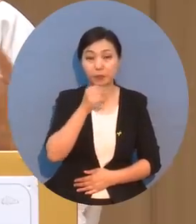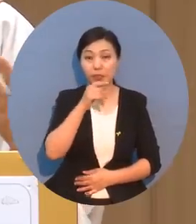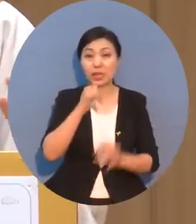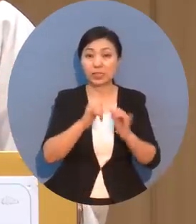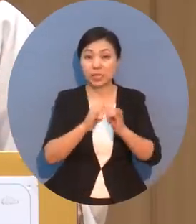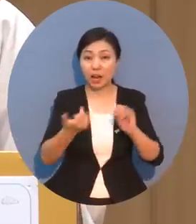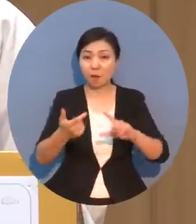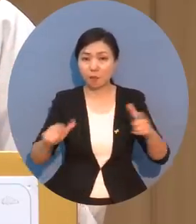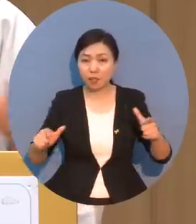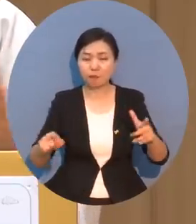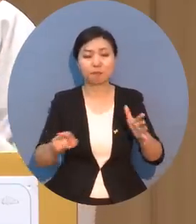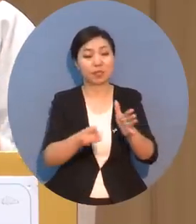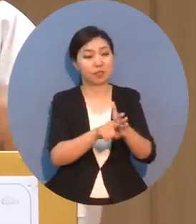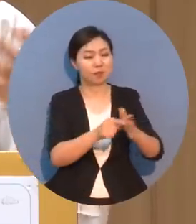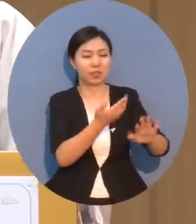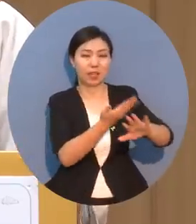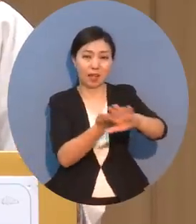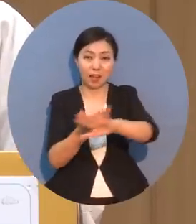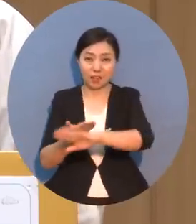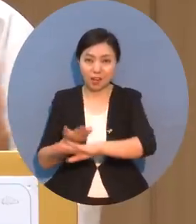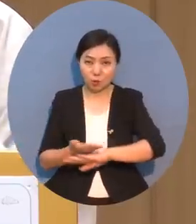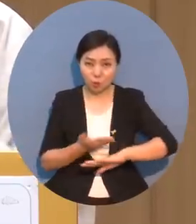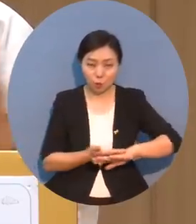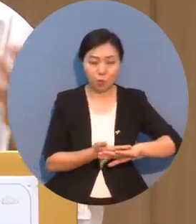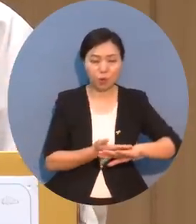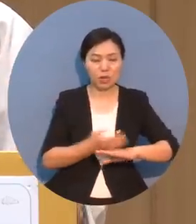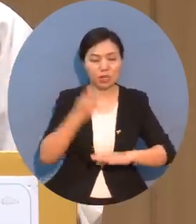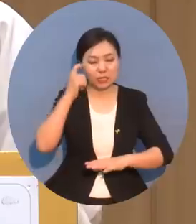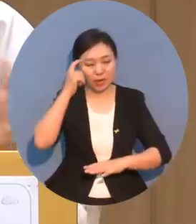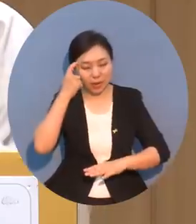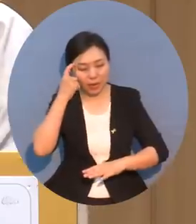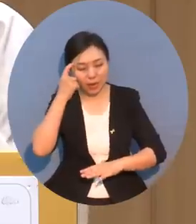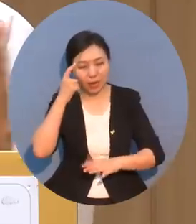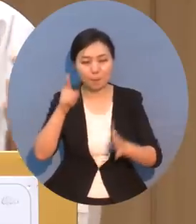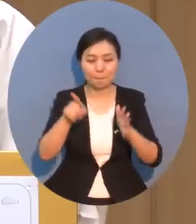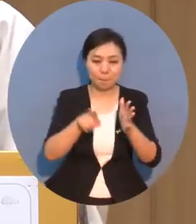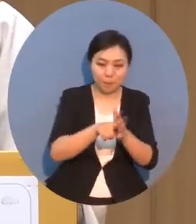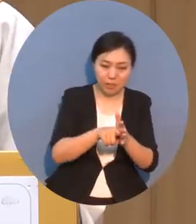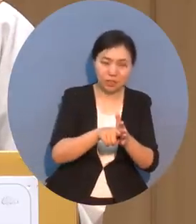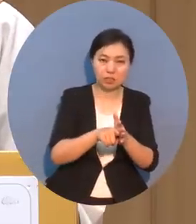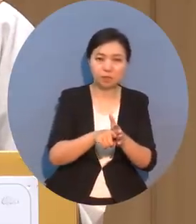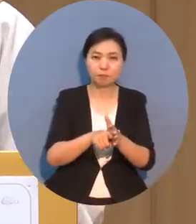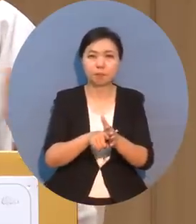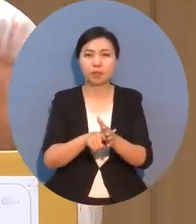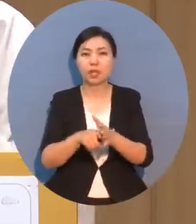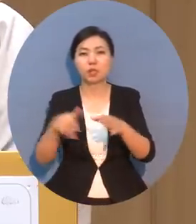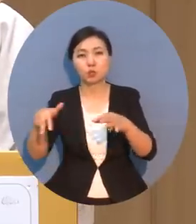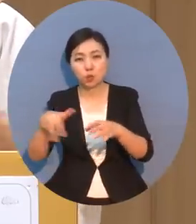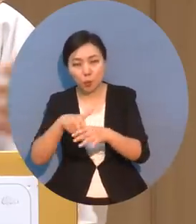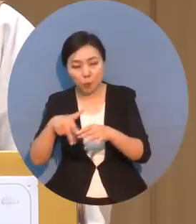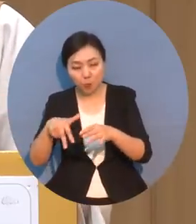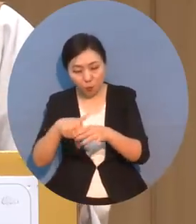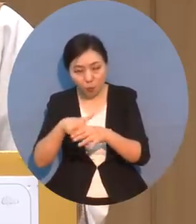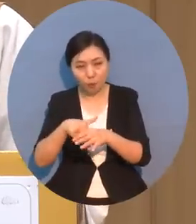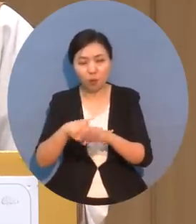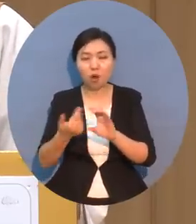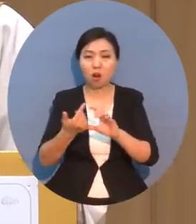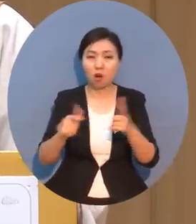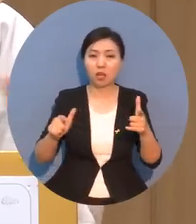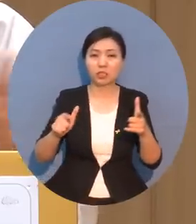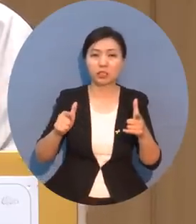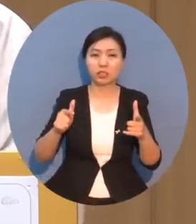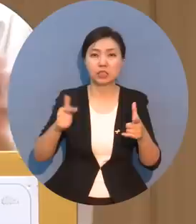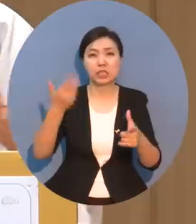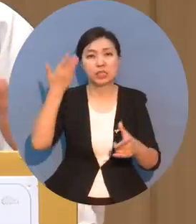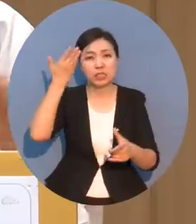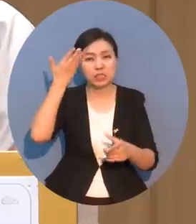사람들은 믿음이 서로 다르고 생각이 서로 다르고 이념이 서로 다르고 사상이 서로 다르고 신앙이 서로 다르고